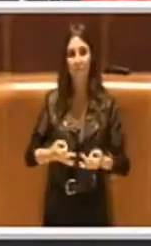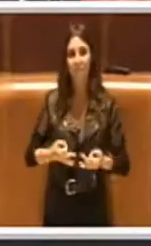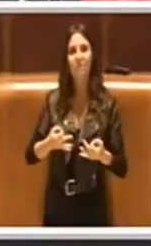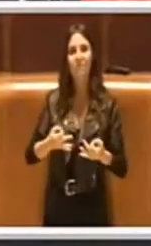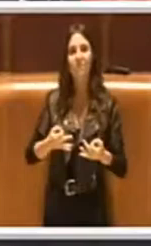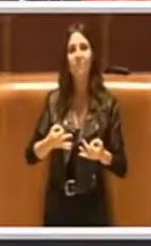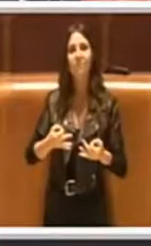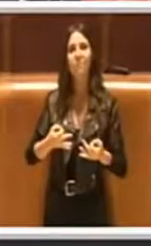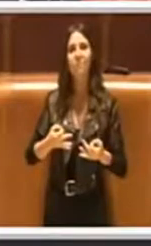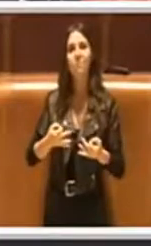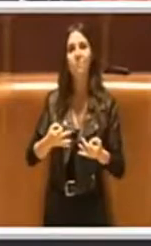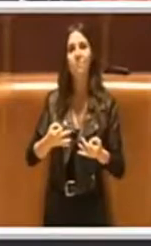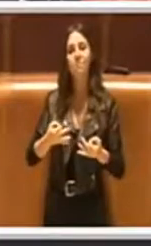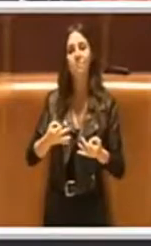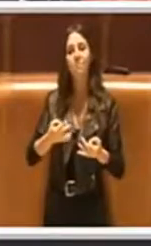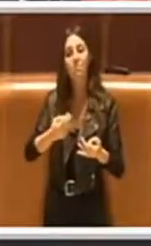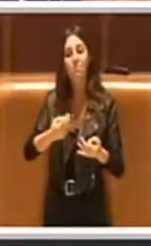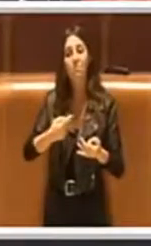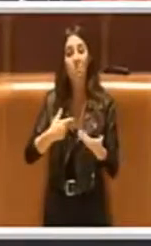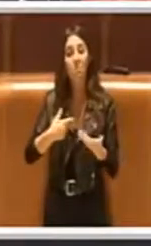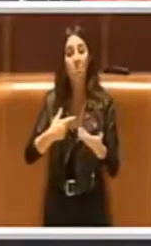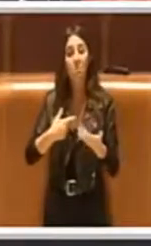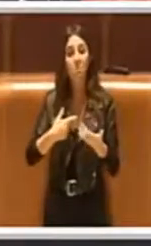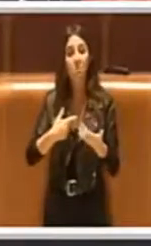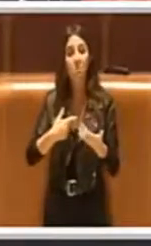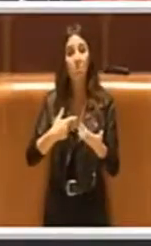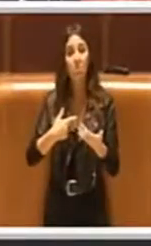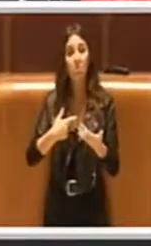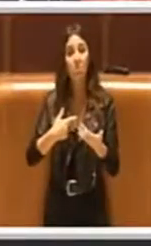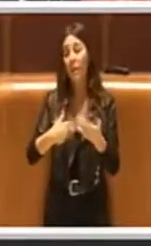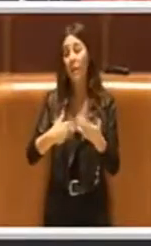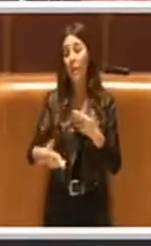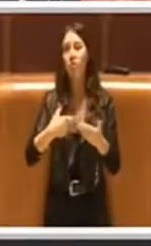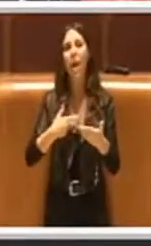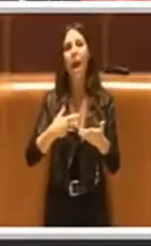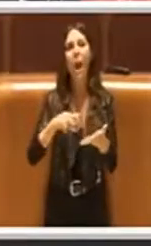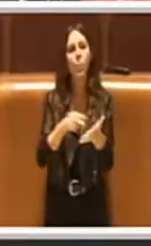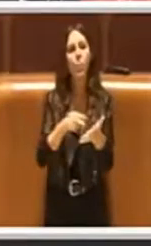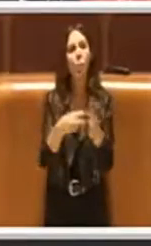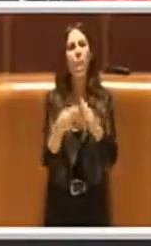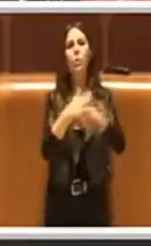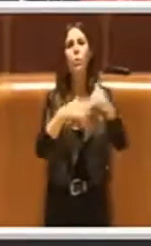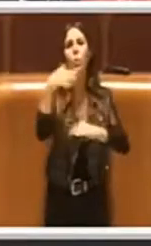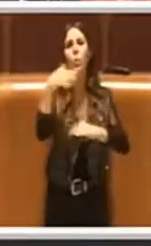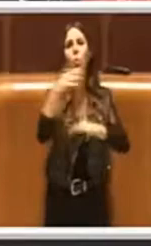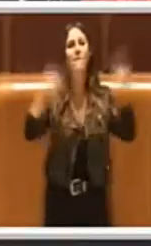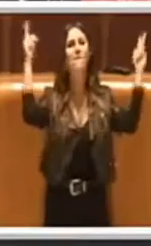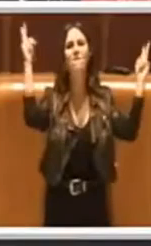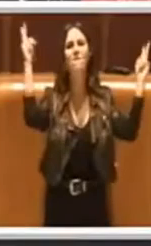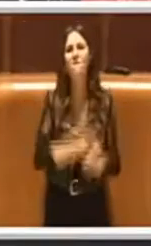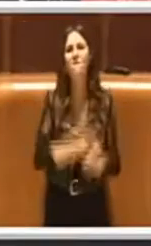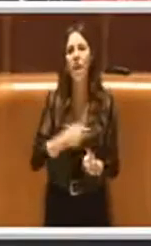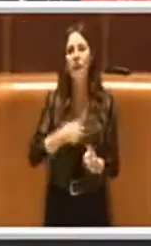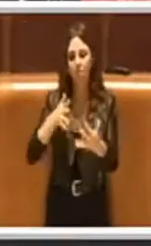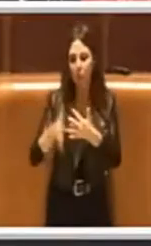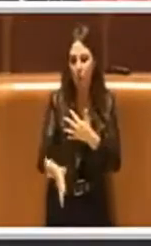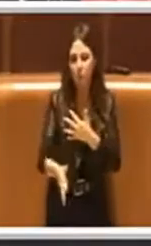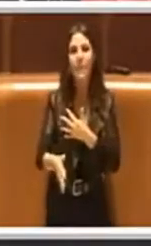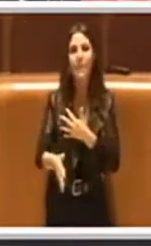avremo delle delle delle soluzioni strutturali vere serie approfondite